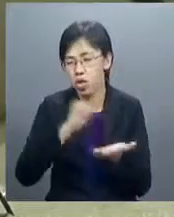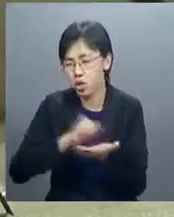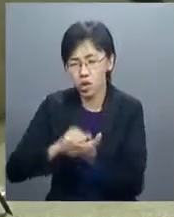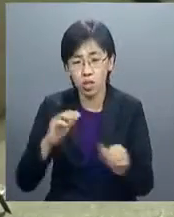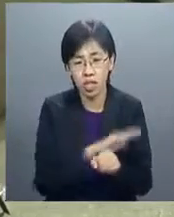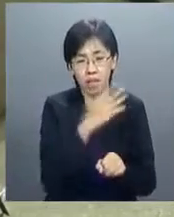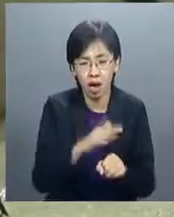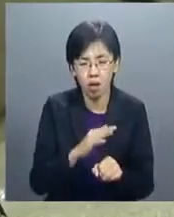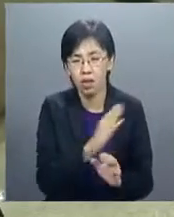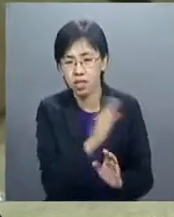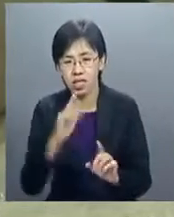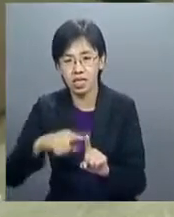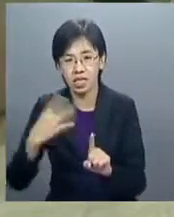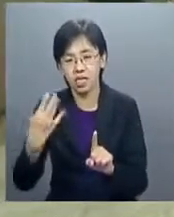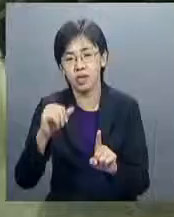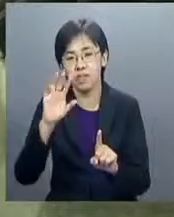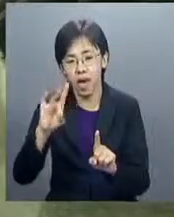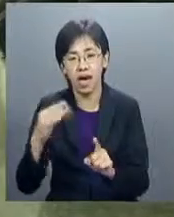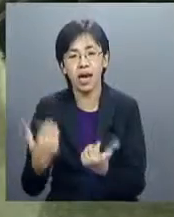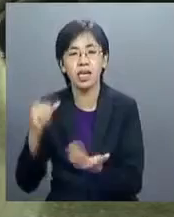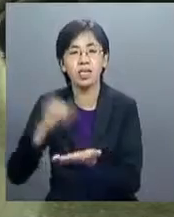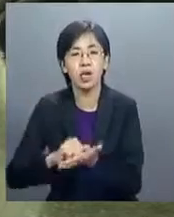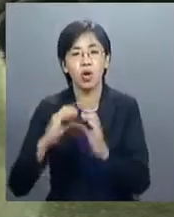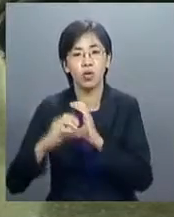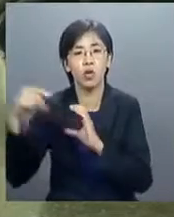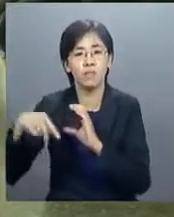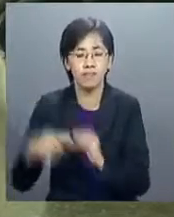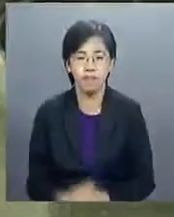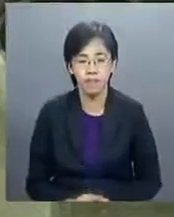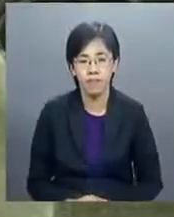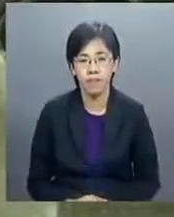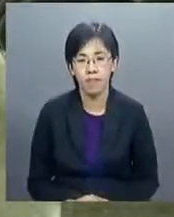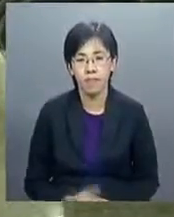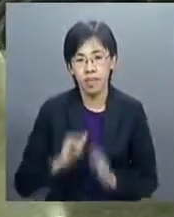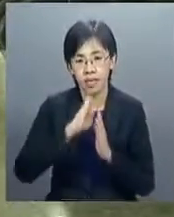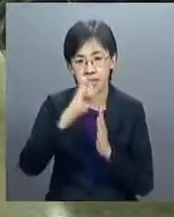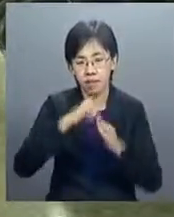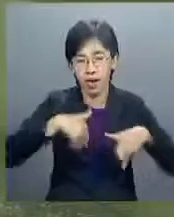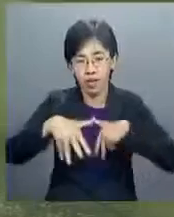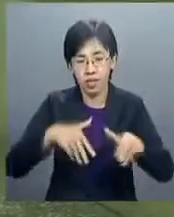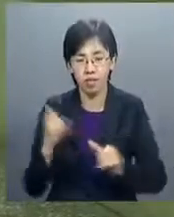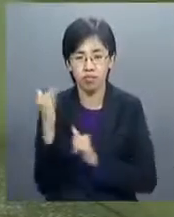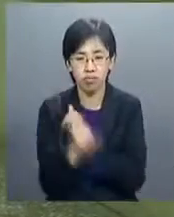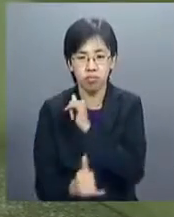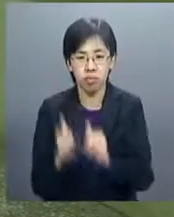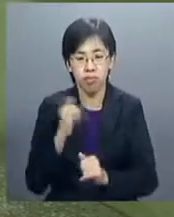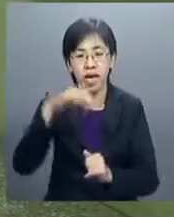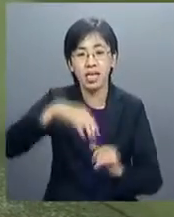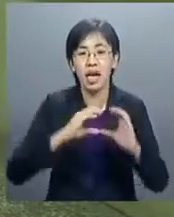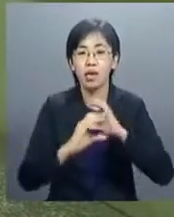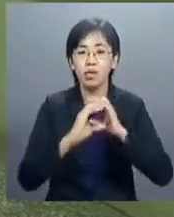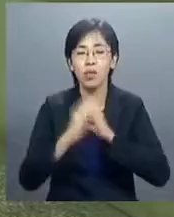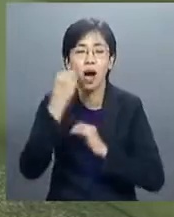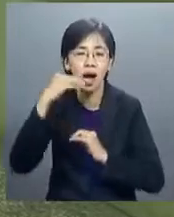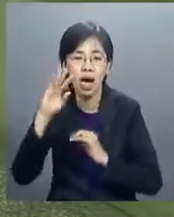แล้วจนถึงวันที่18เมษายนนี้ที่จังหวัดเชียงใหม่ประชาชนไปที่สถานีขนส่งอาเขตเพื่อเดินทางก